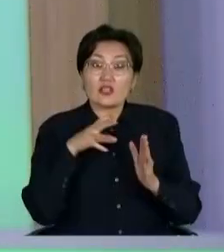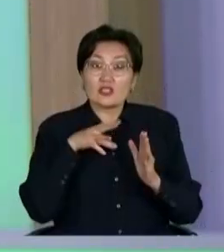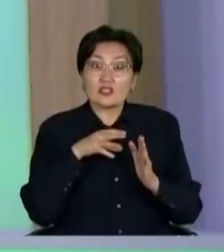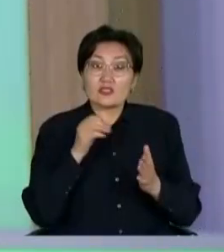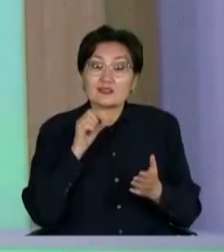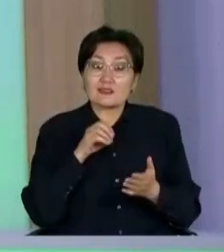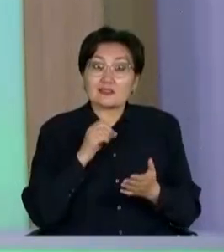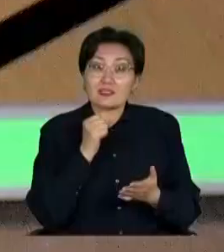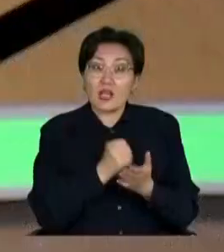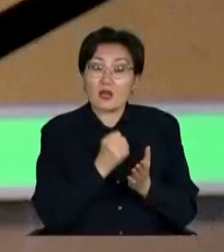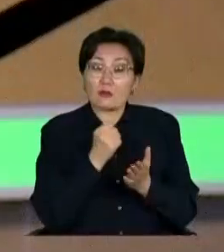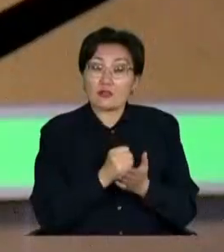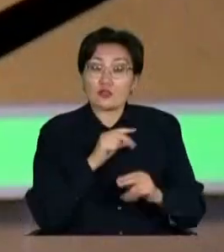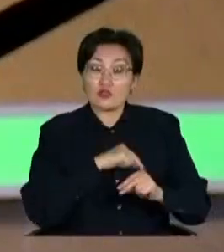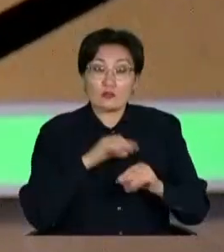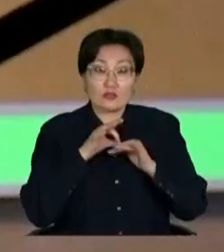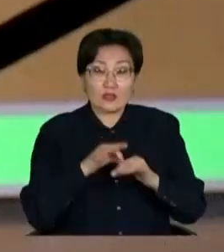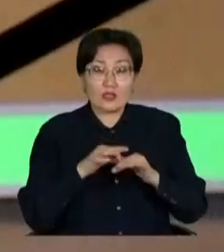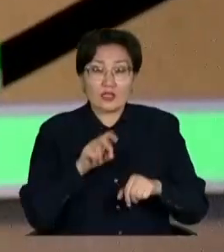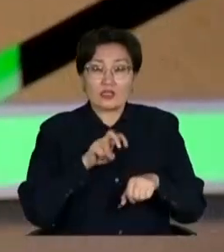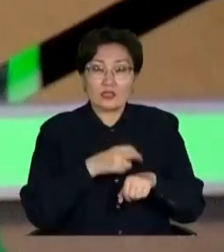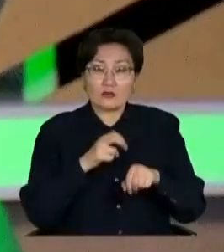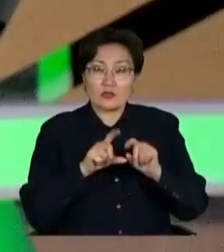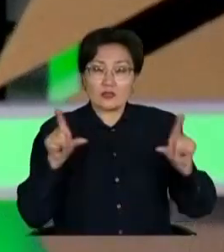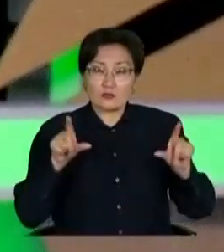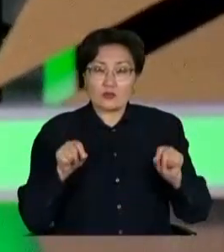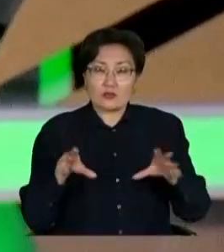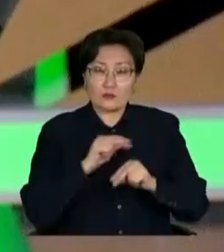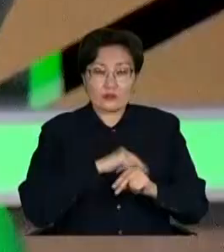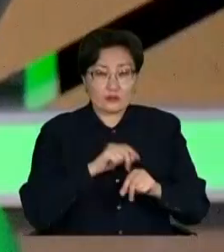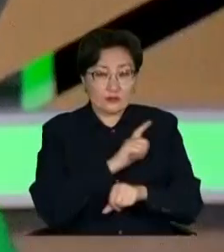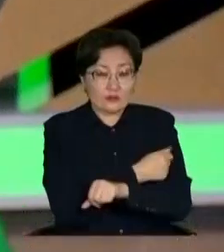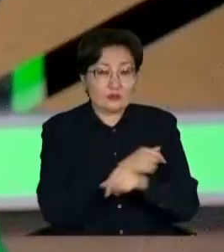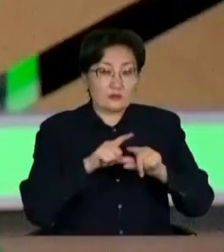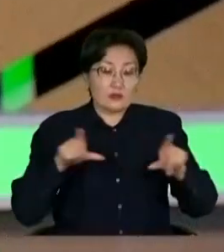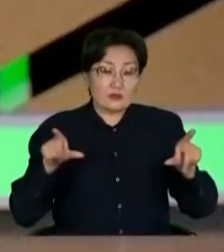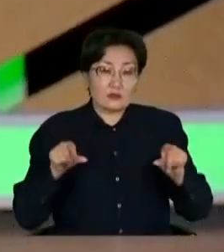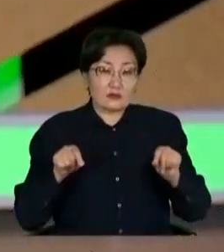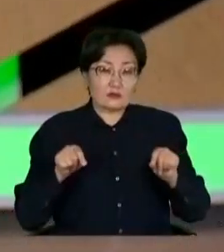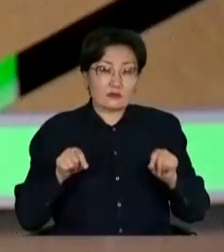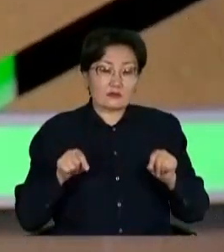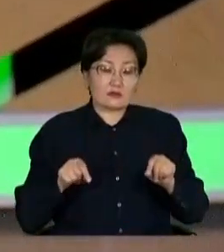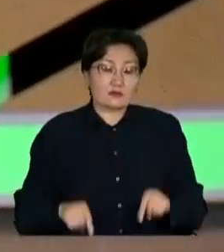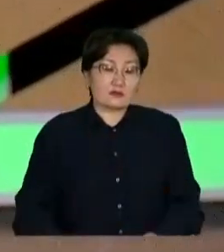жатыр деген қазір таңбалау жұмысы жүргізіліп жатыр. Дәріханалармен істеп жатырмыз, медицина ұйымдарымен,